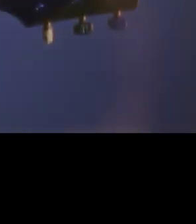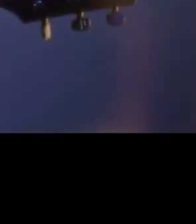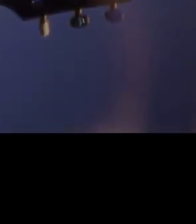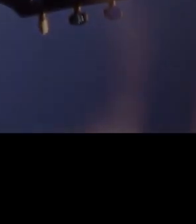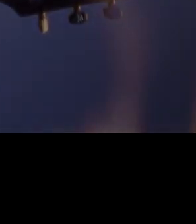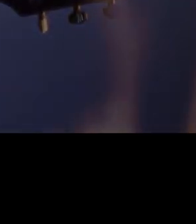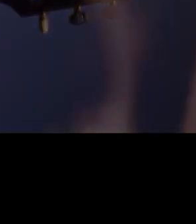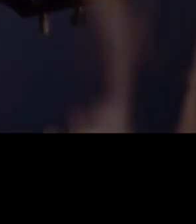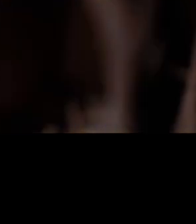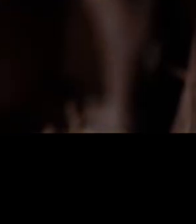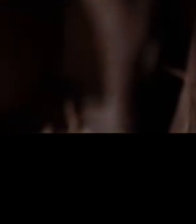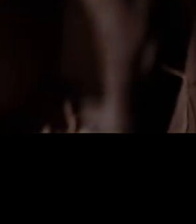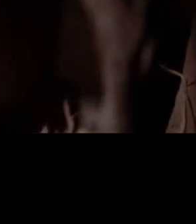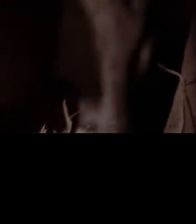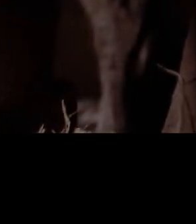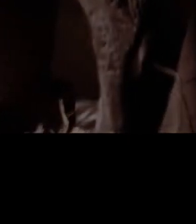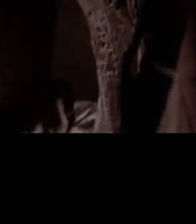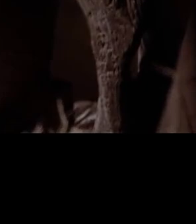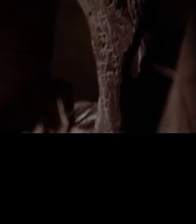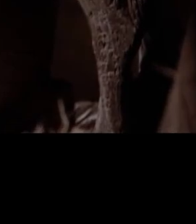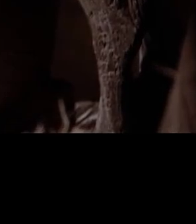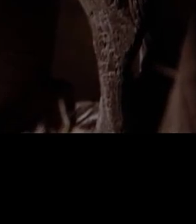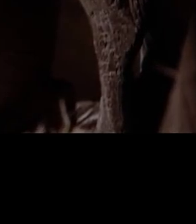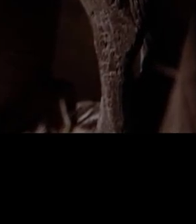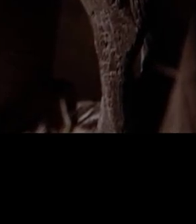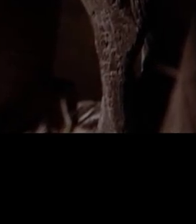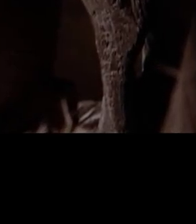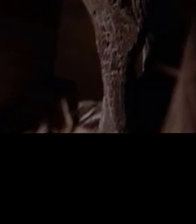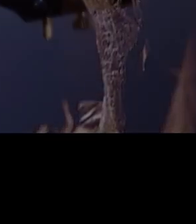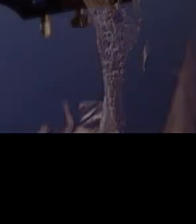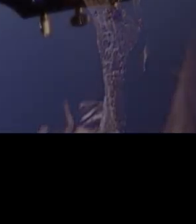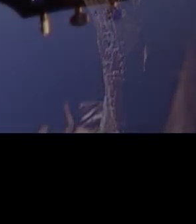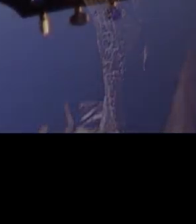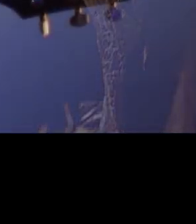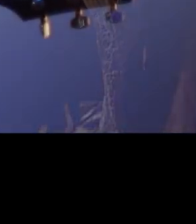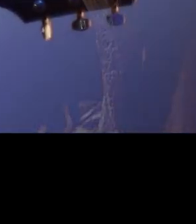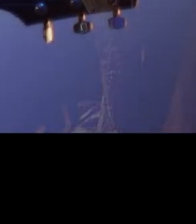malo dijete kraj sebe vidjeti?